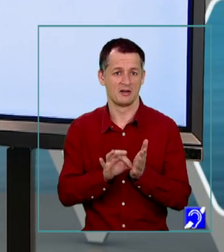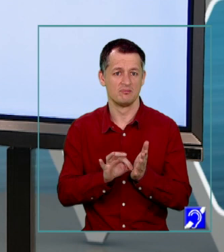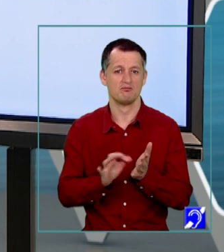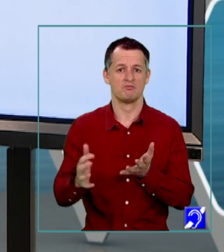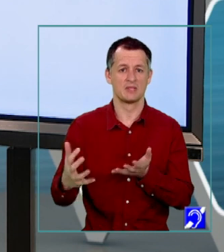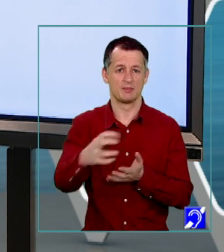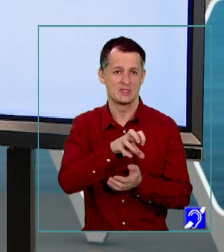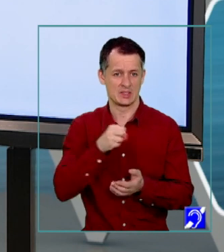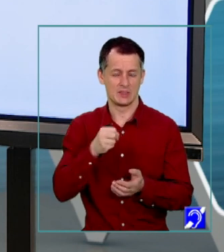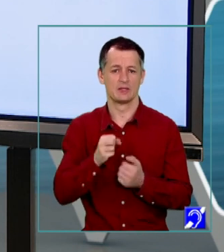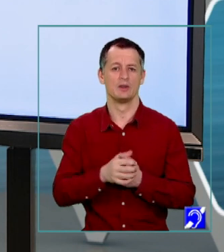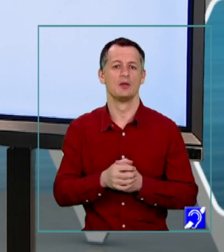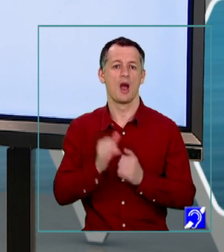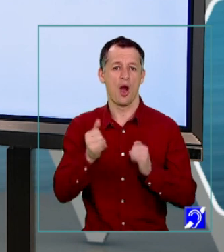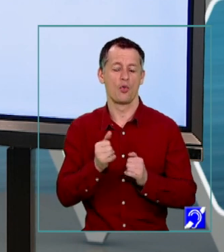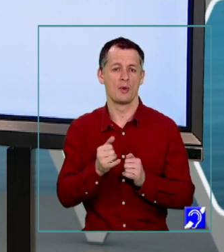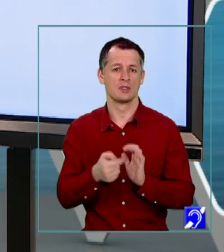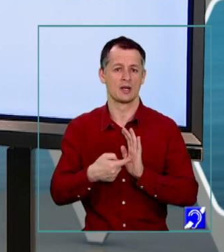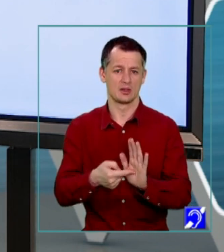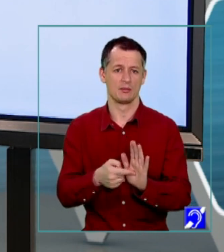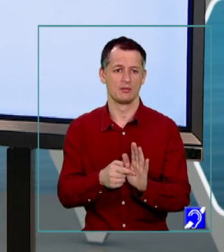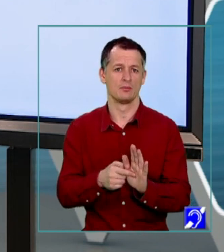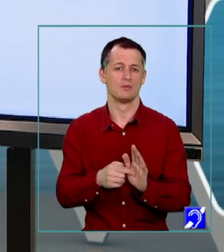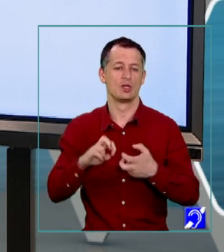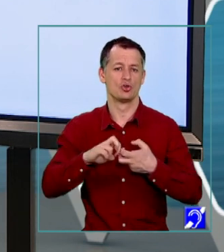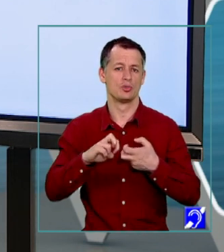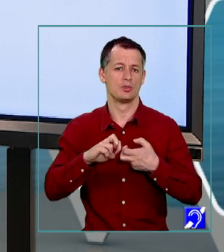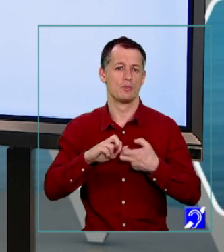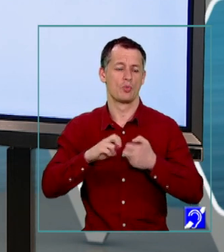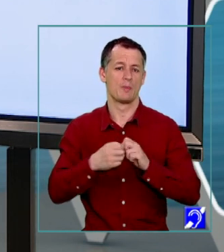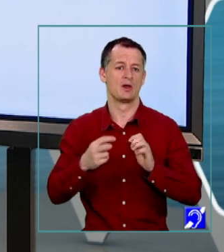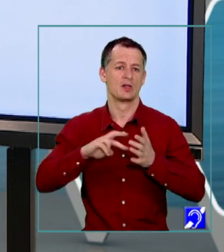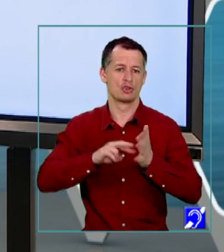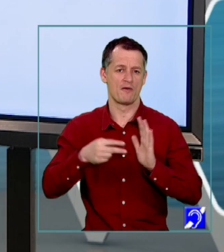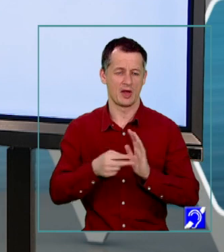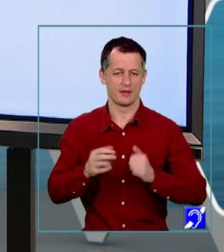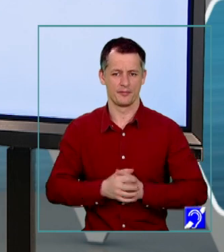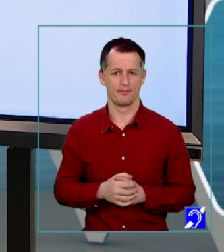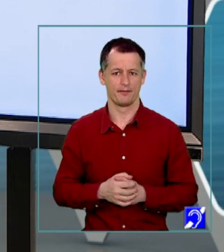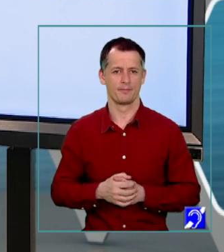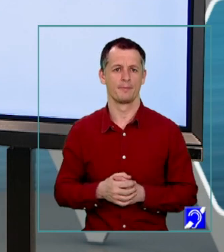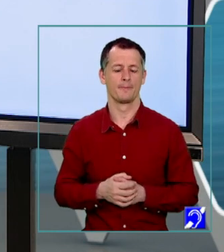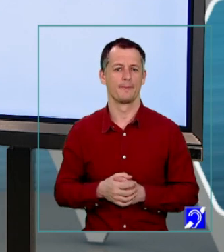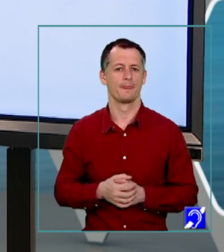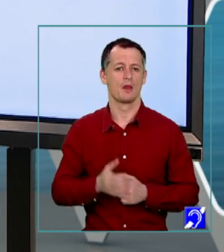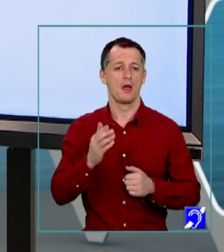să rezolvăm problema. Rezolvarea acestui punct este simplă. Avem un amestec de